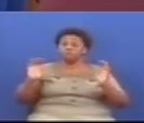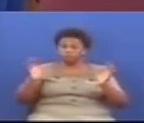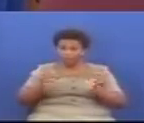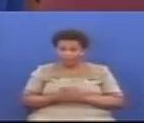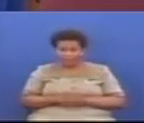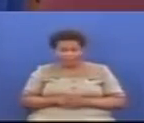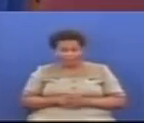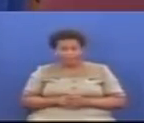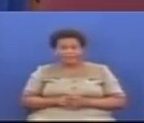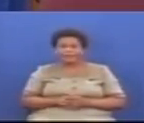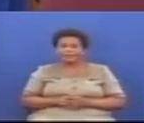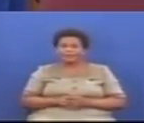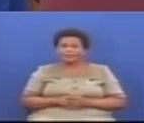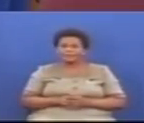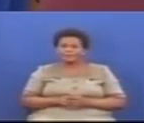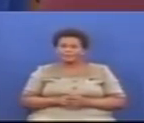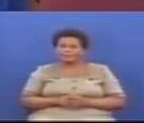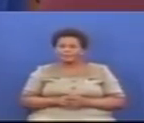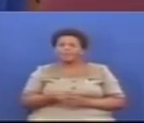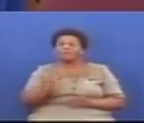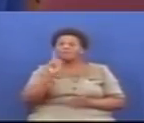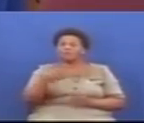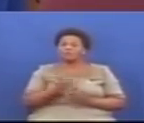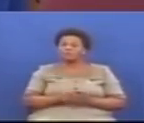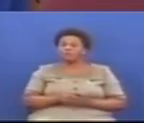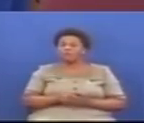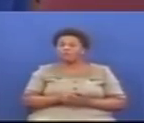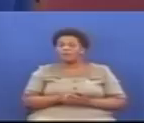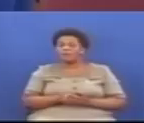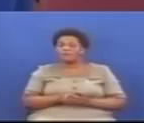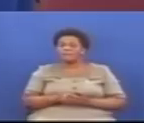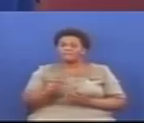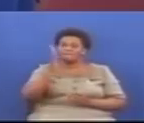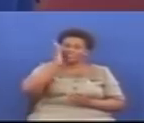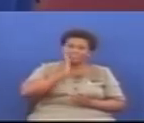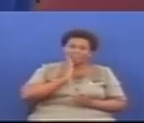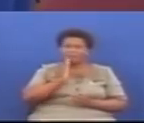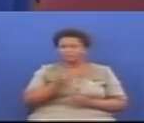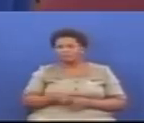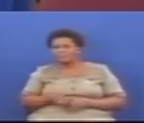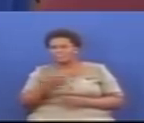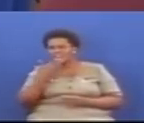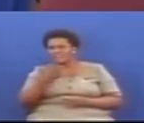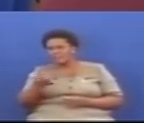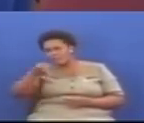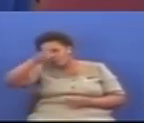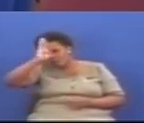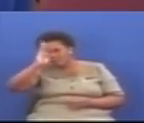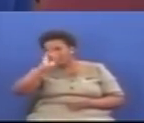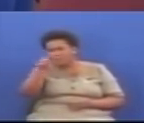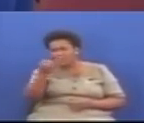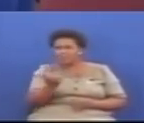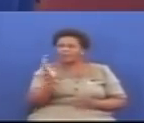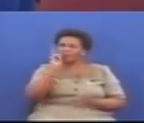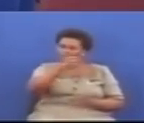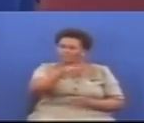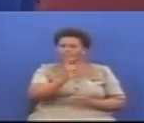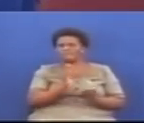ongozwa na wanamziki wanaitwa kina Harmonize, lakini pia Professor J ataweka mambo yake pale.